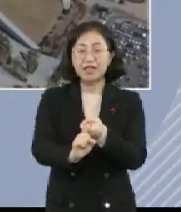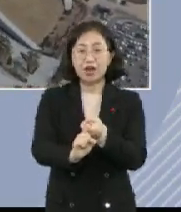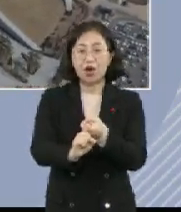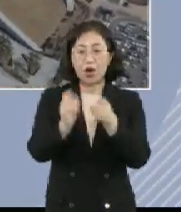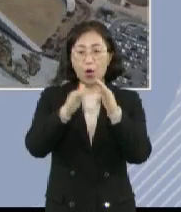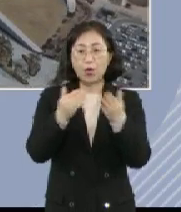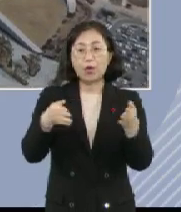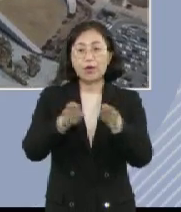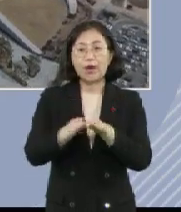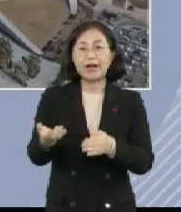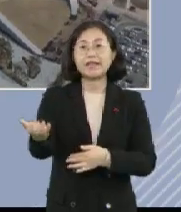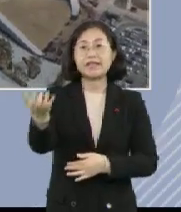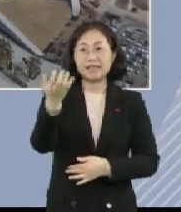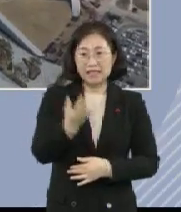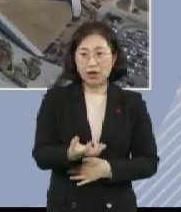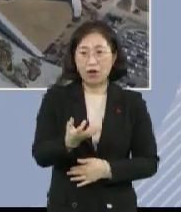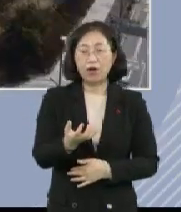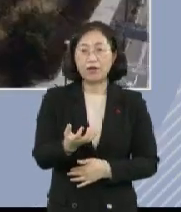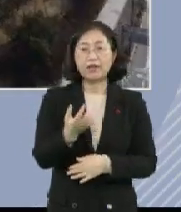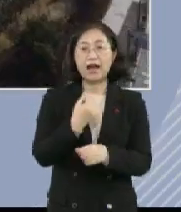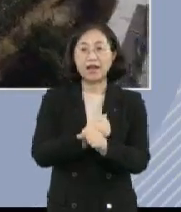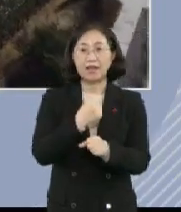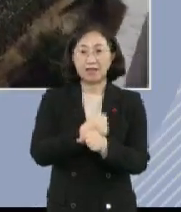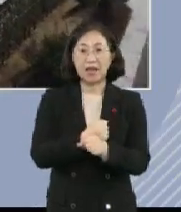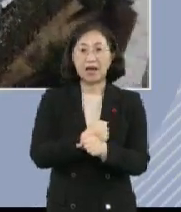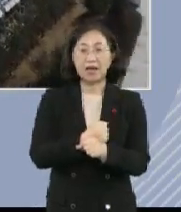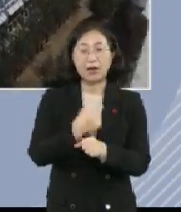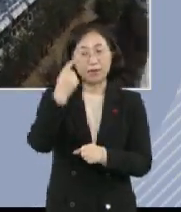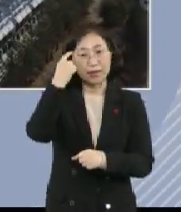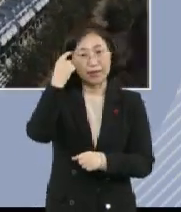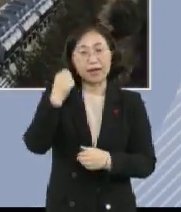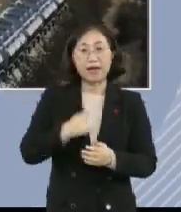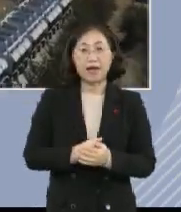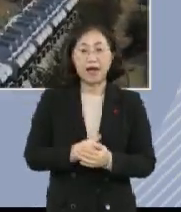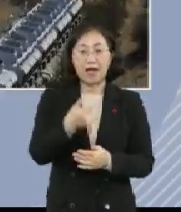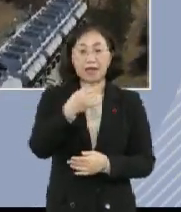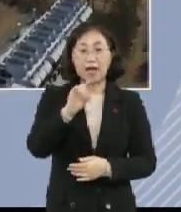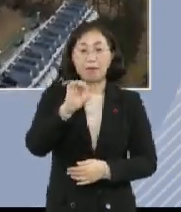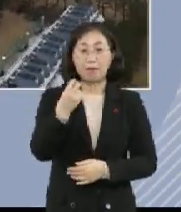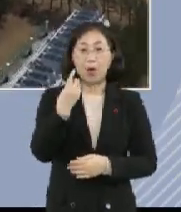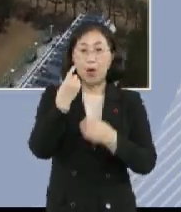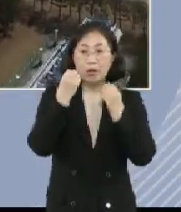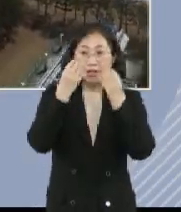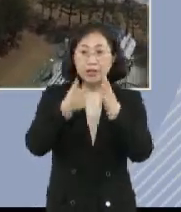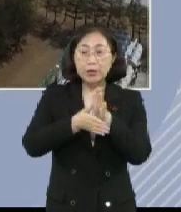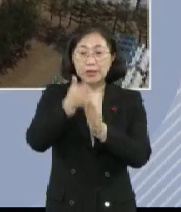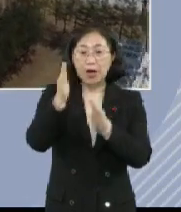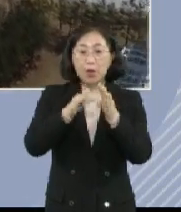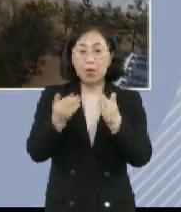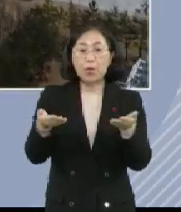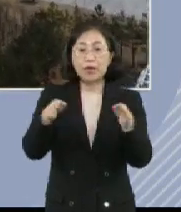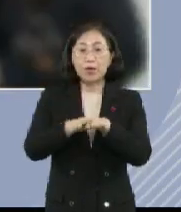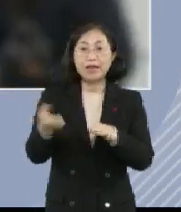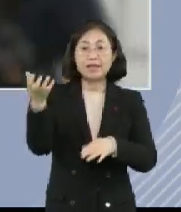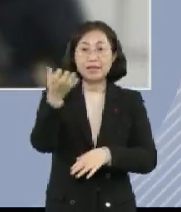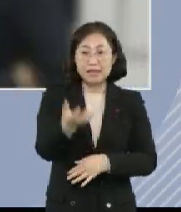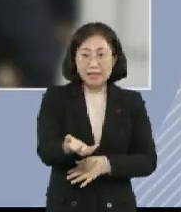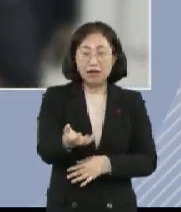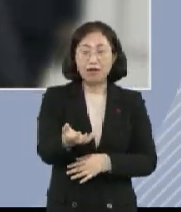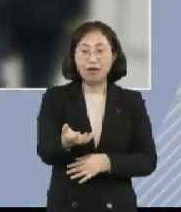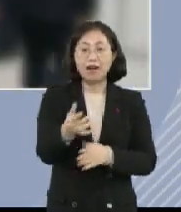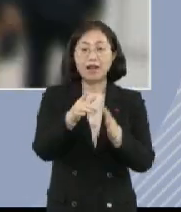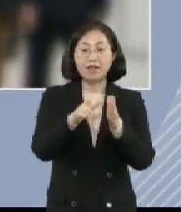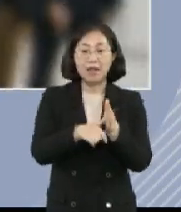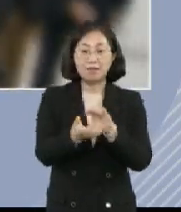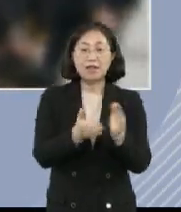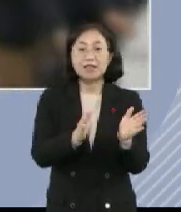이전을 촉구하겠다는 말씀을 드리면서 다만 충청남도는 그 내포신도시가 공공기관 이전이 됐을 때 그 이전을 받아들일